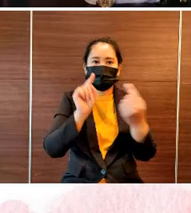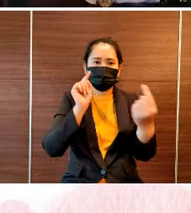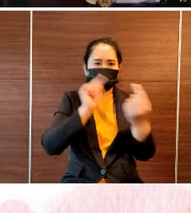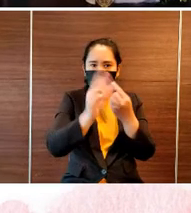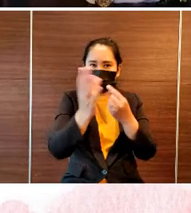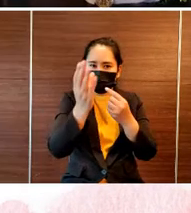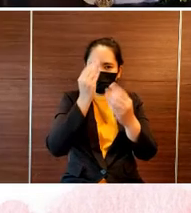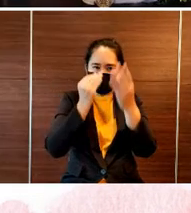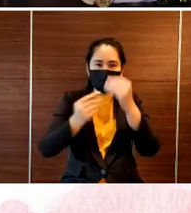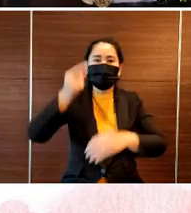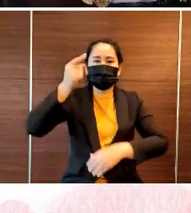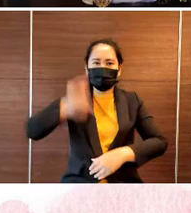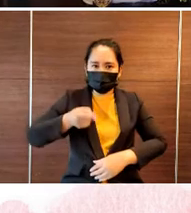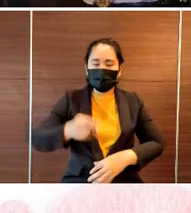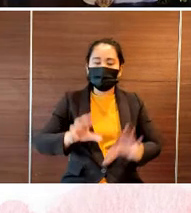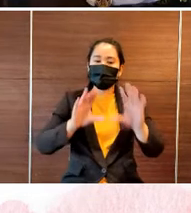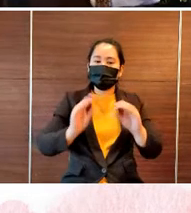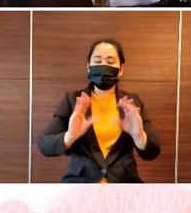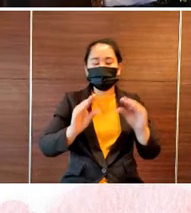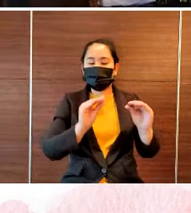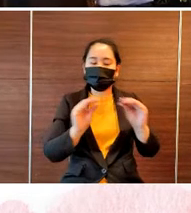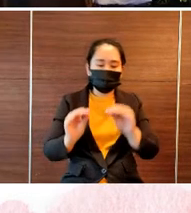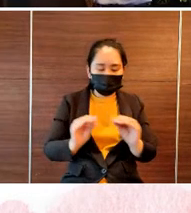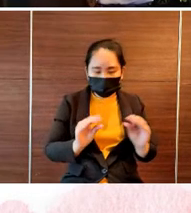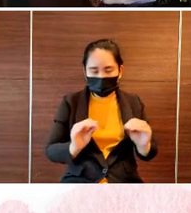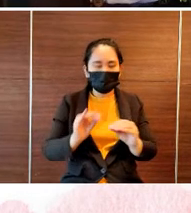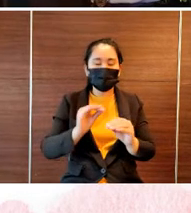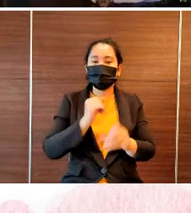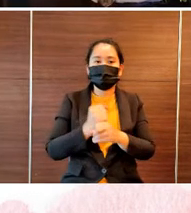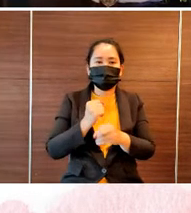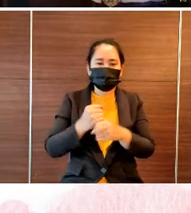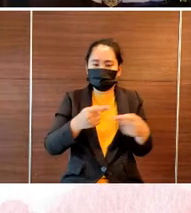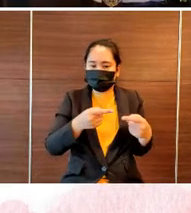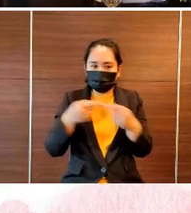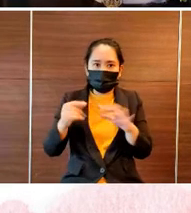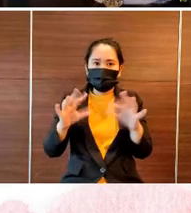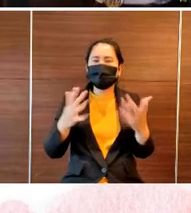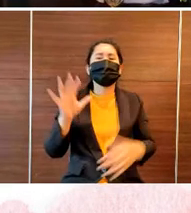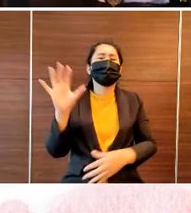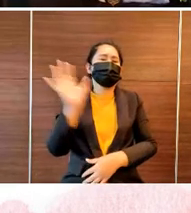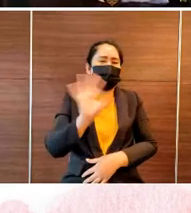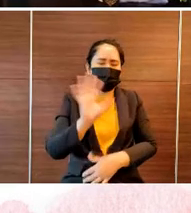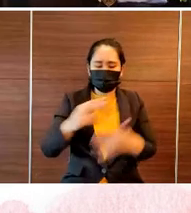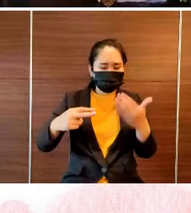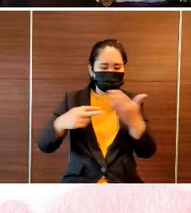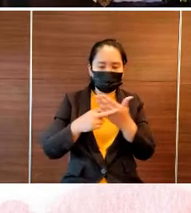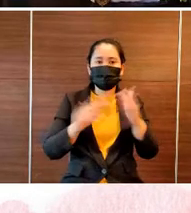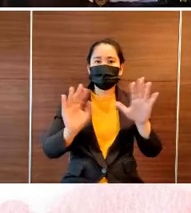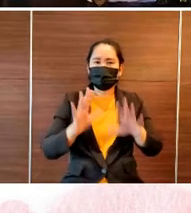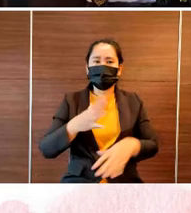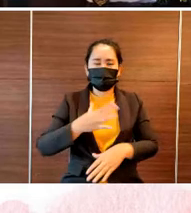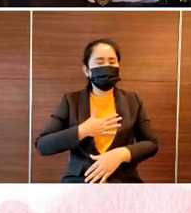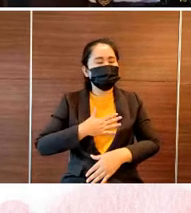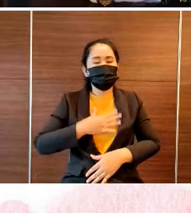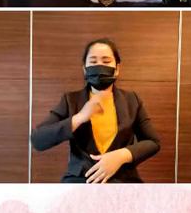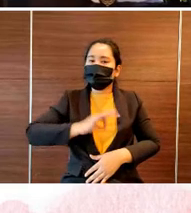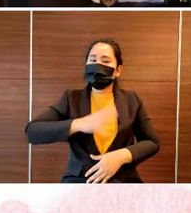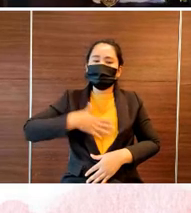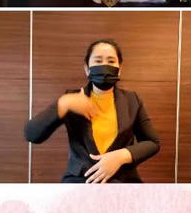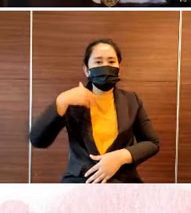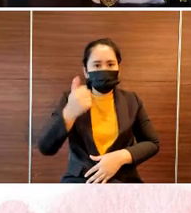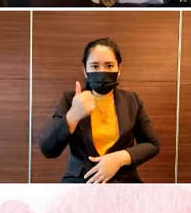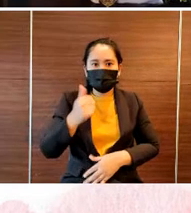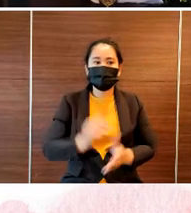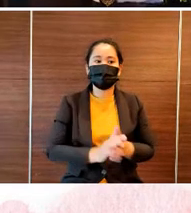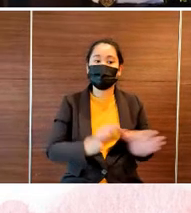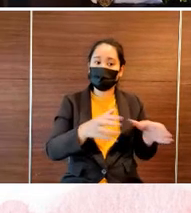จริงๆนะครับอย่าไปประชุมกันบ่นกันแล้วก็ไม่มีอะไรเกิดขึ้นนะครับนะนั้นผมดีใจมากที่ภาครัฐภาค NGO มาร่วมประชุมกันเป็นประ